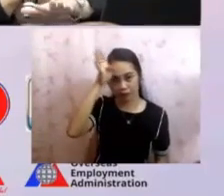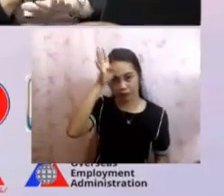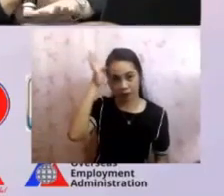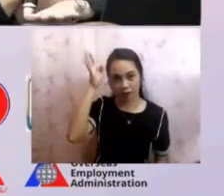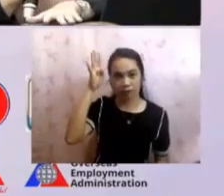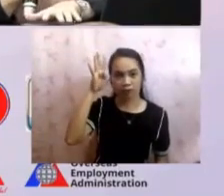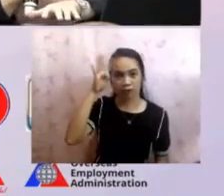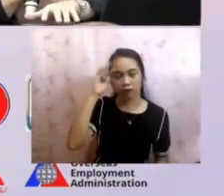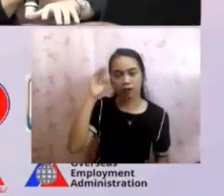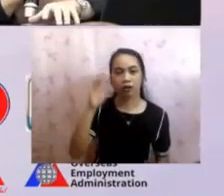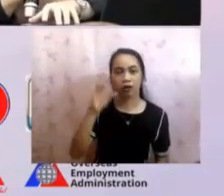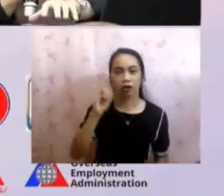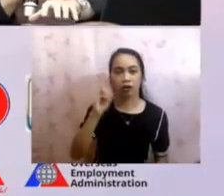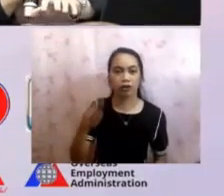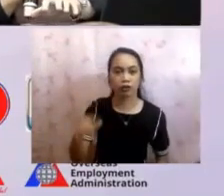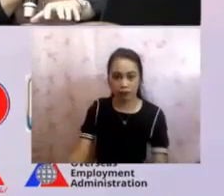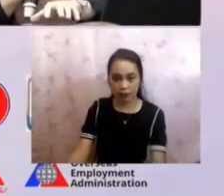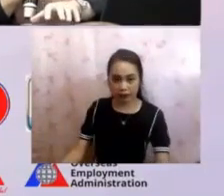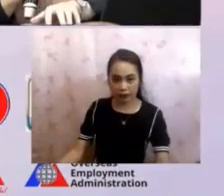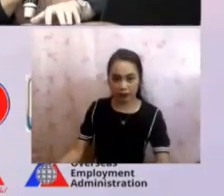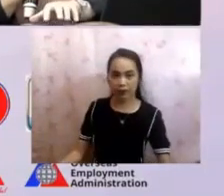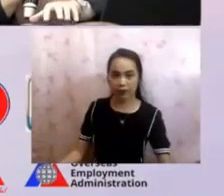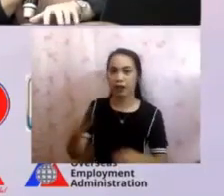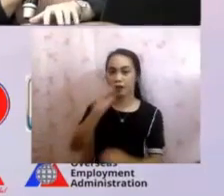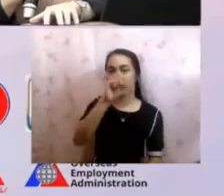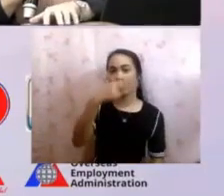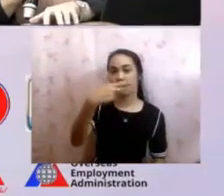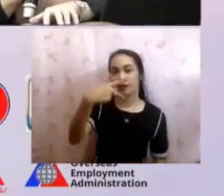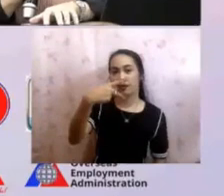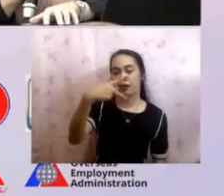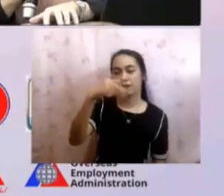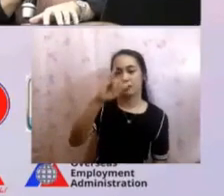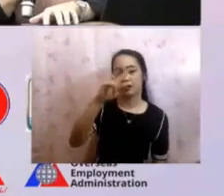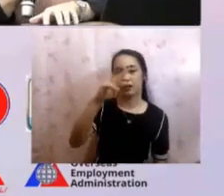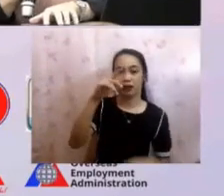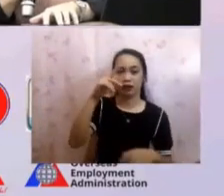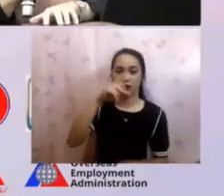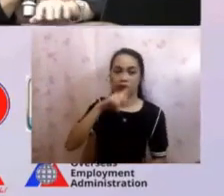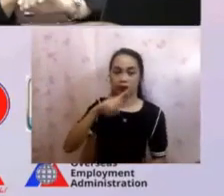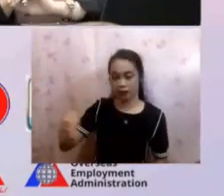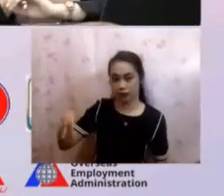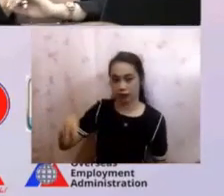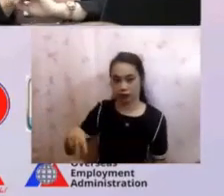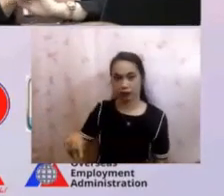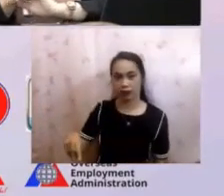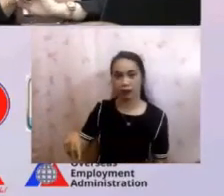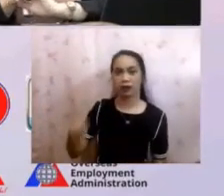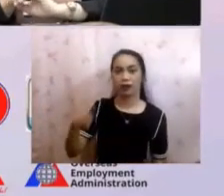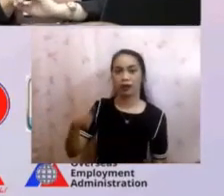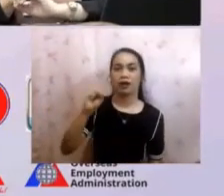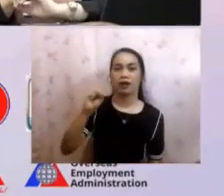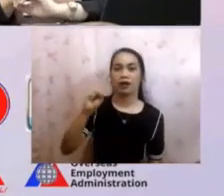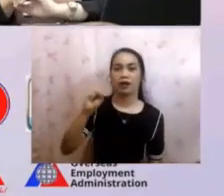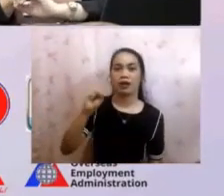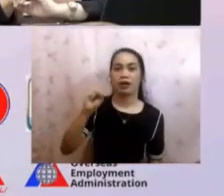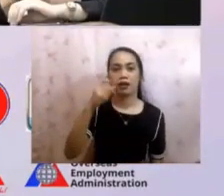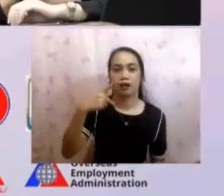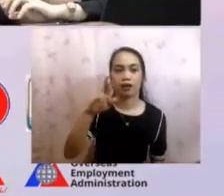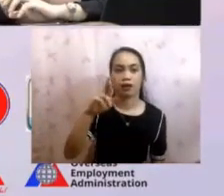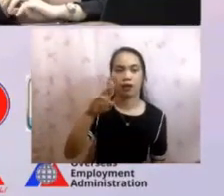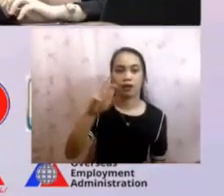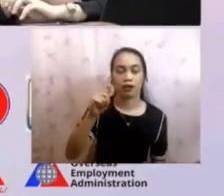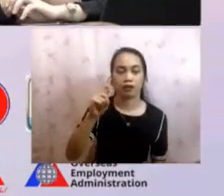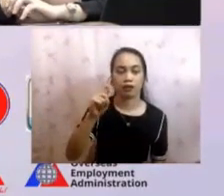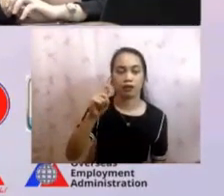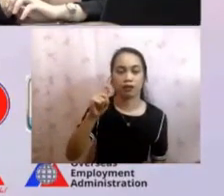mubua. Nga makita na mga diangay makita, di ba? And then closed shoes in low to medium heels. So I